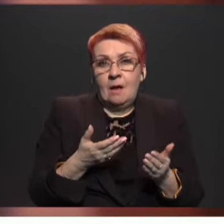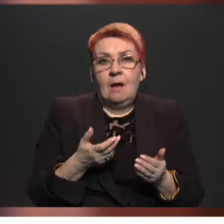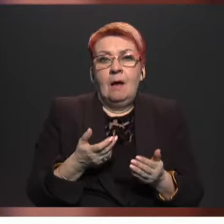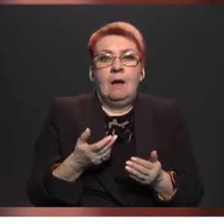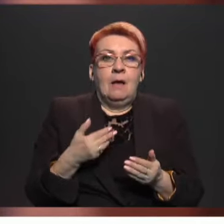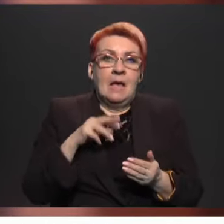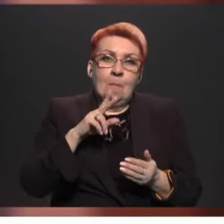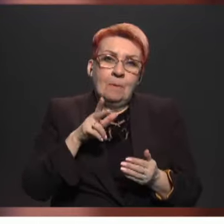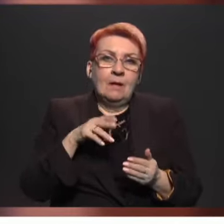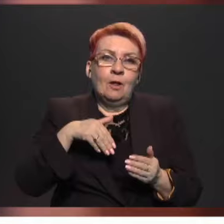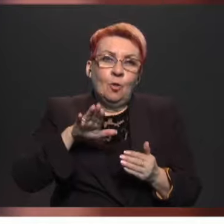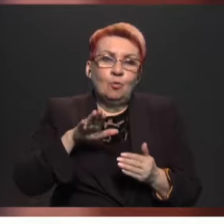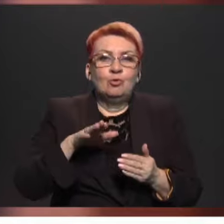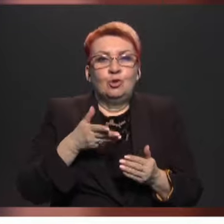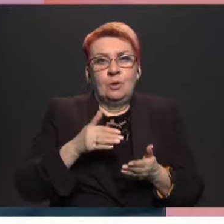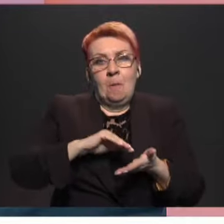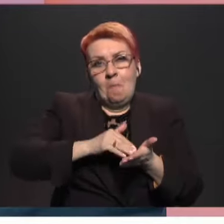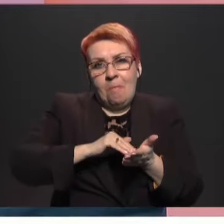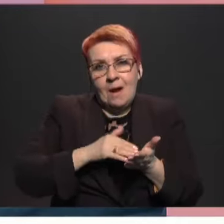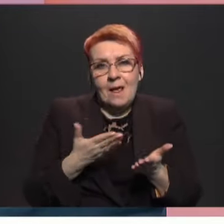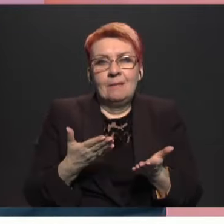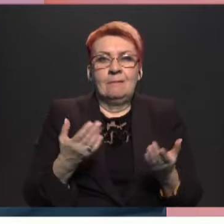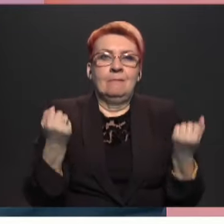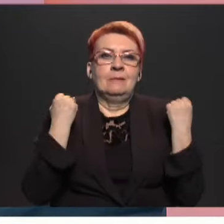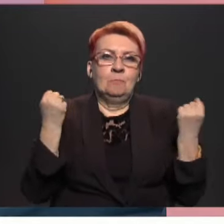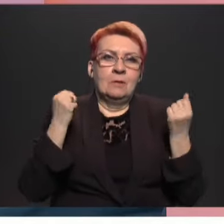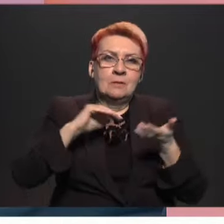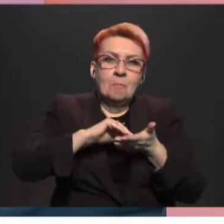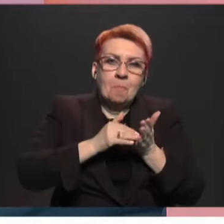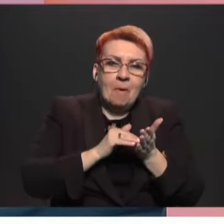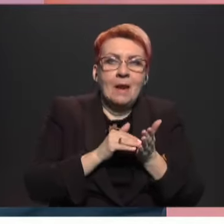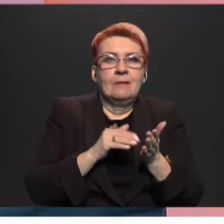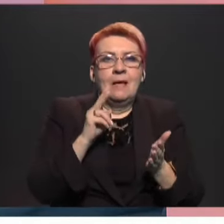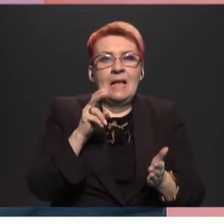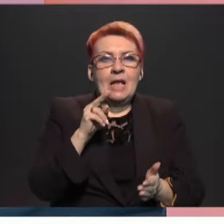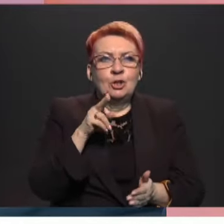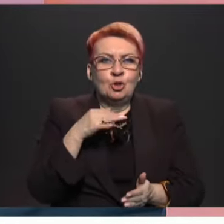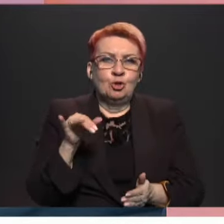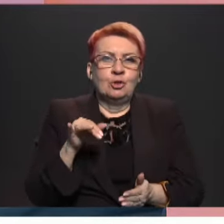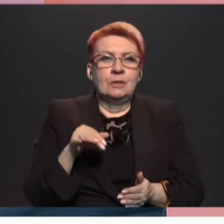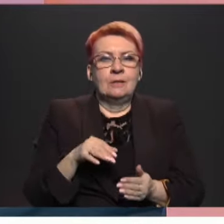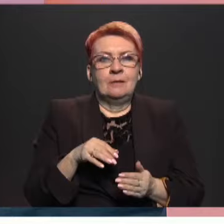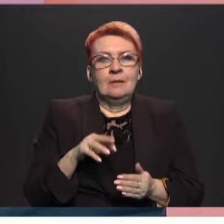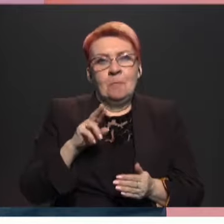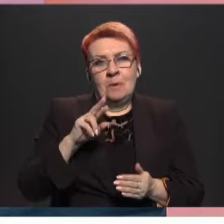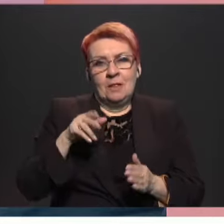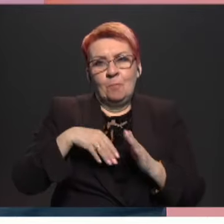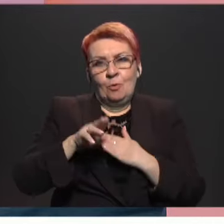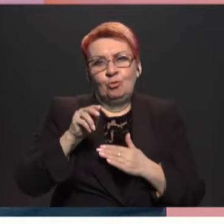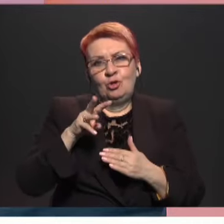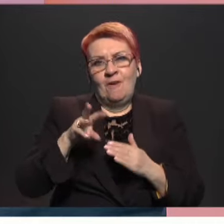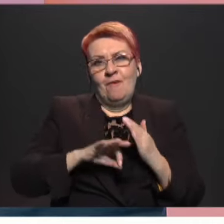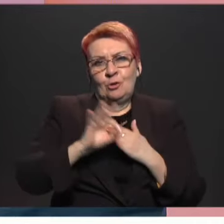балет, например. Вот студия балета, или спортивного балета, или классического, вот это было бы гораздо лучше, чем любые восточные танцы.